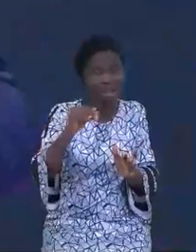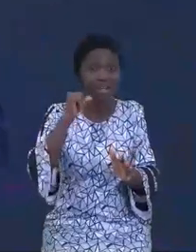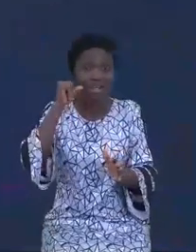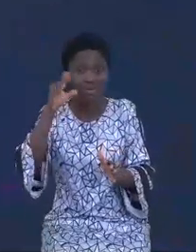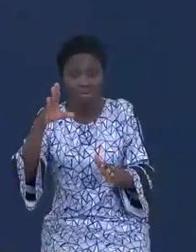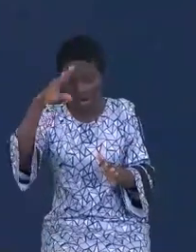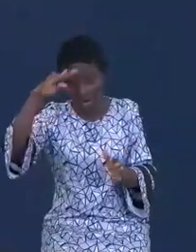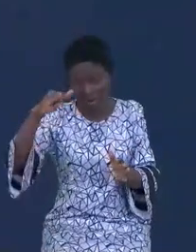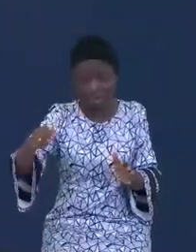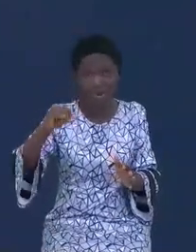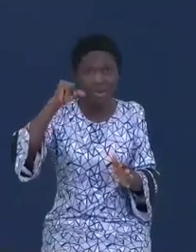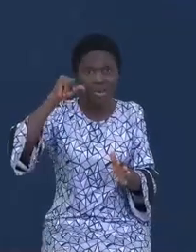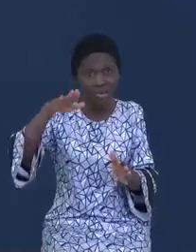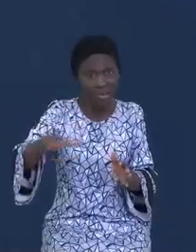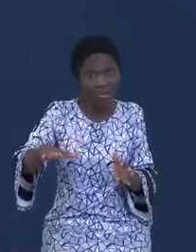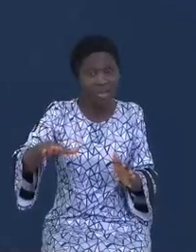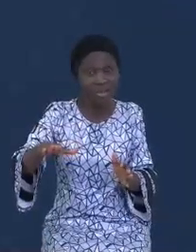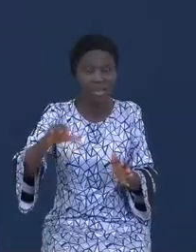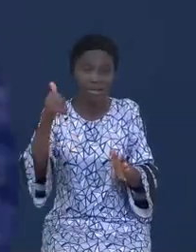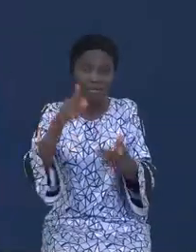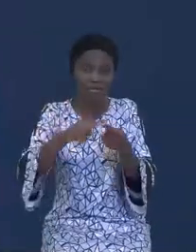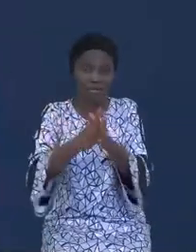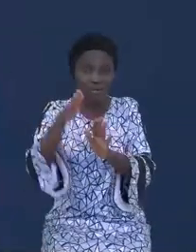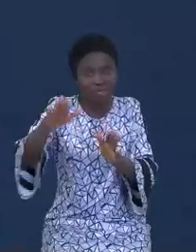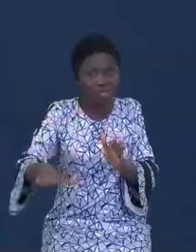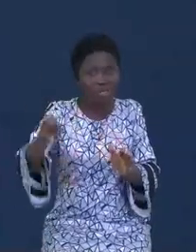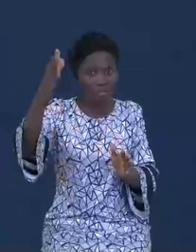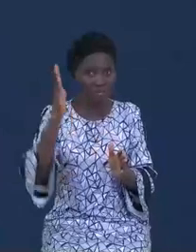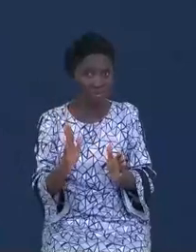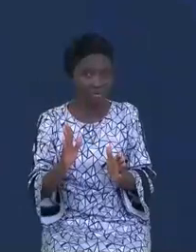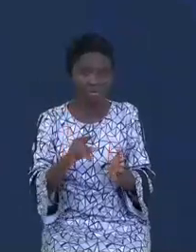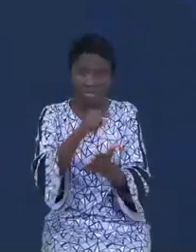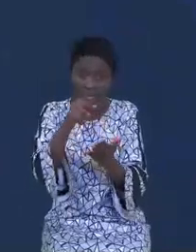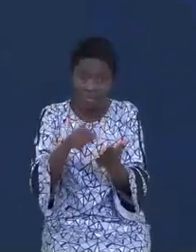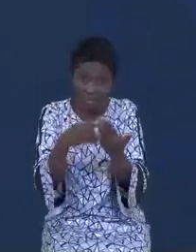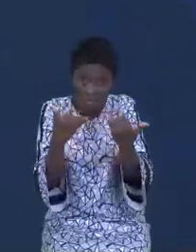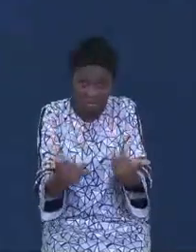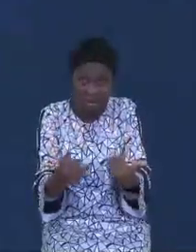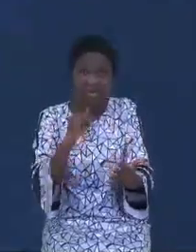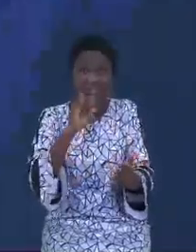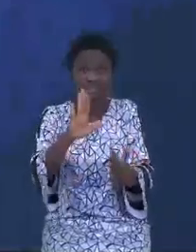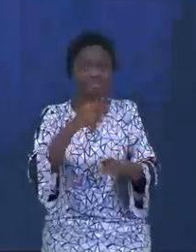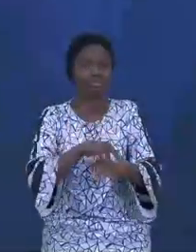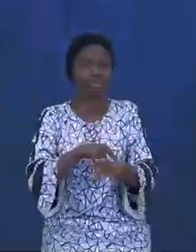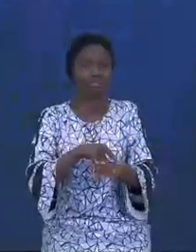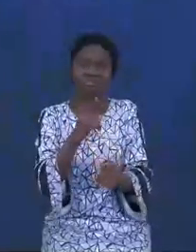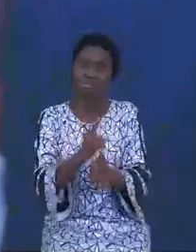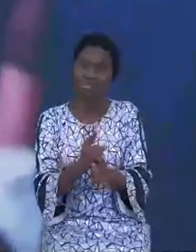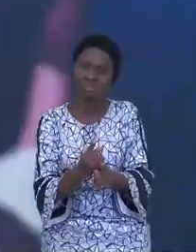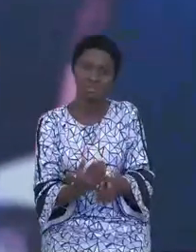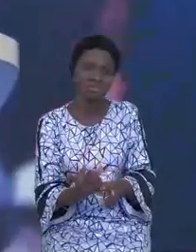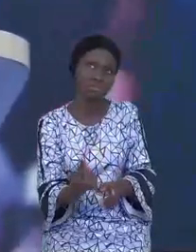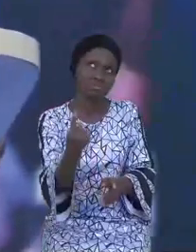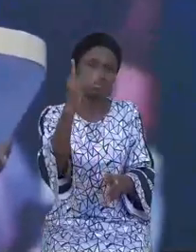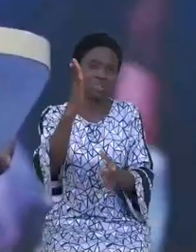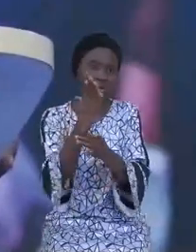Un homme, une femme, un enfant de Dieu. Voici ton moment. Lève ta main